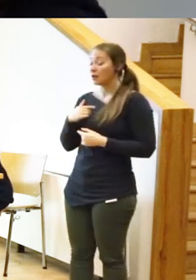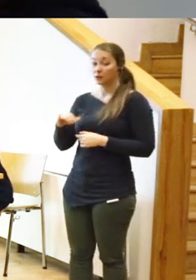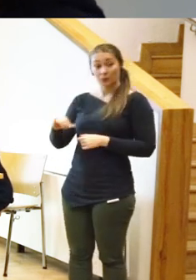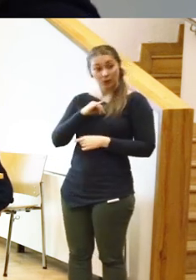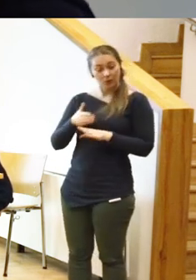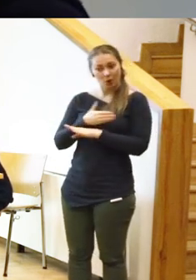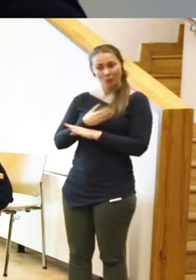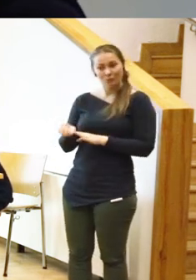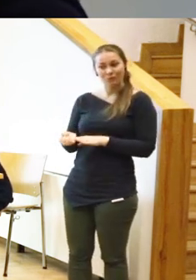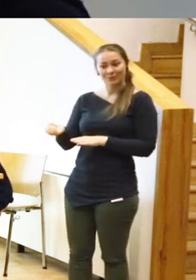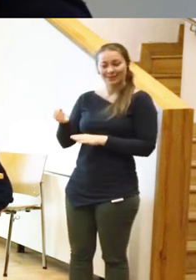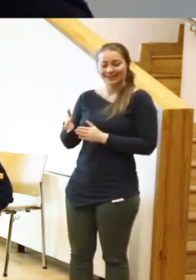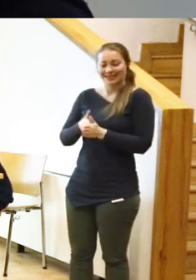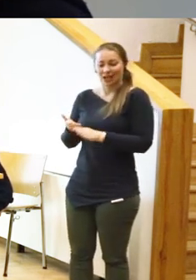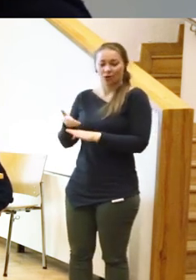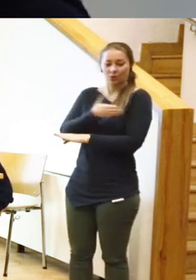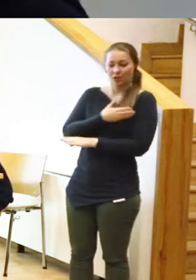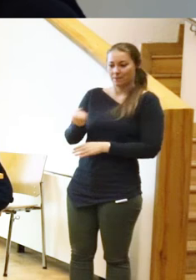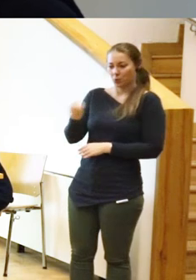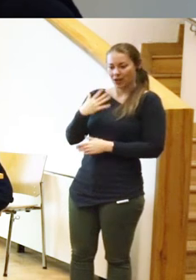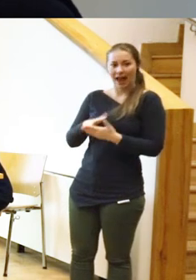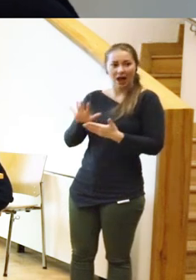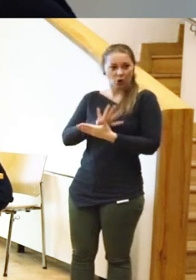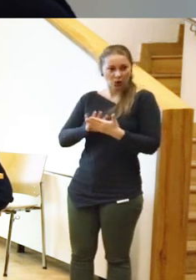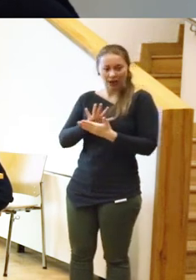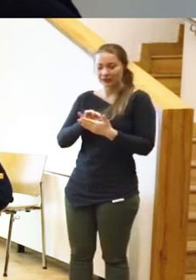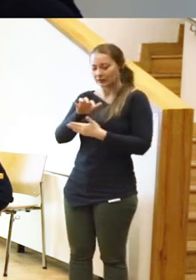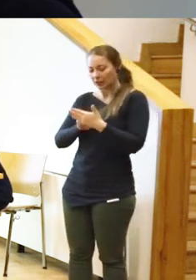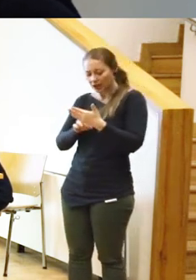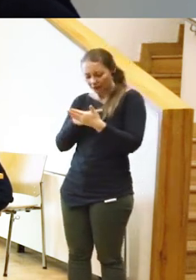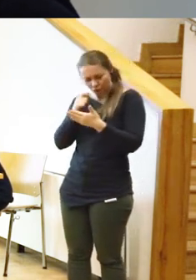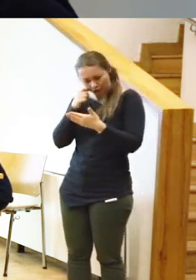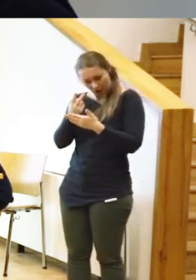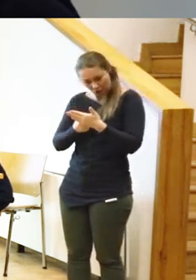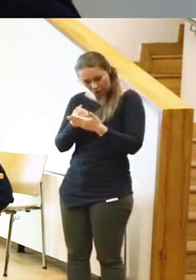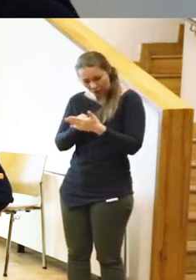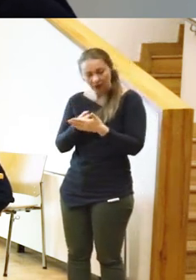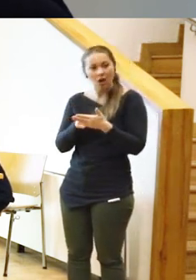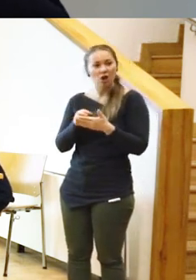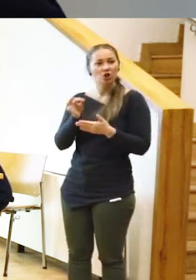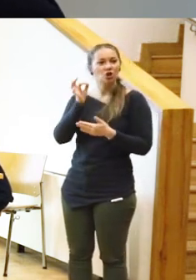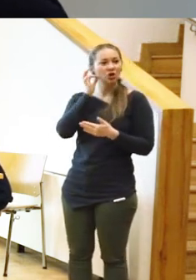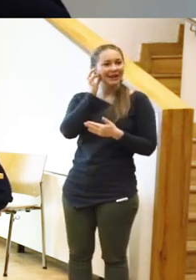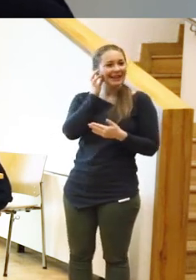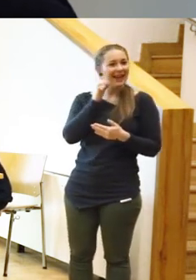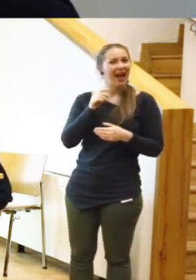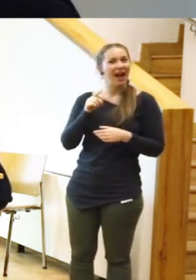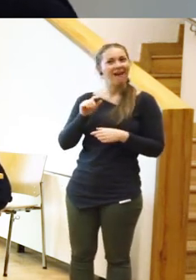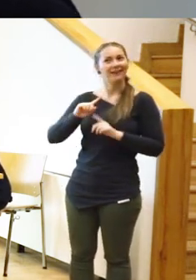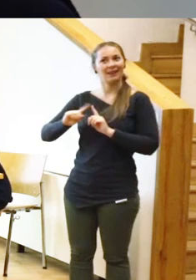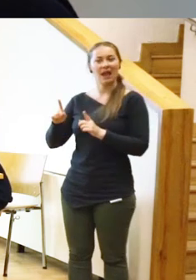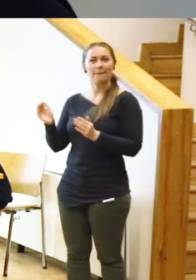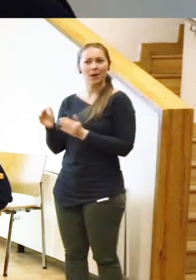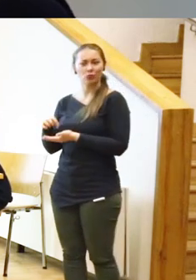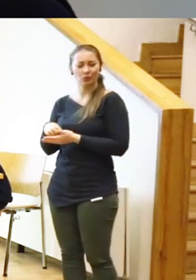úplně se vrátím na začátek, v té anotaci byla taková drobná zmínka o tom, že ženy a jiné menšiny, tak jenomže